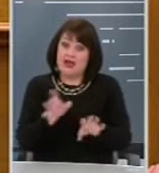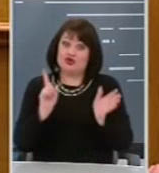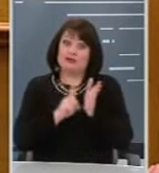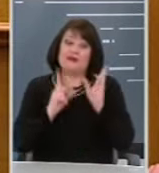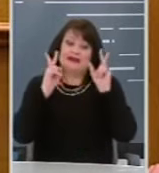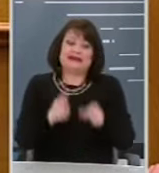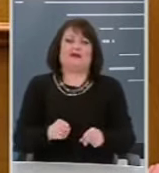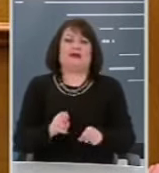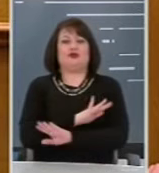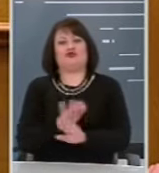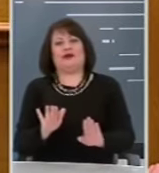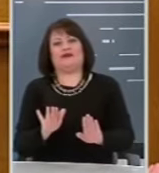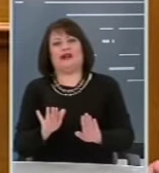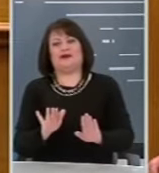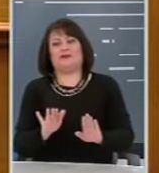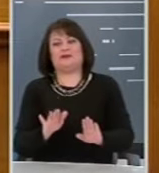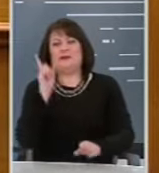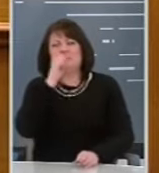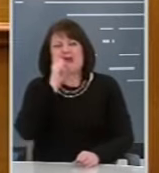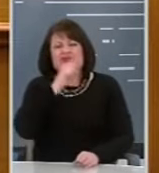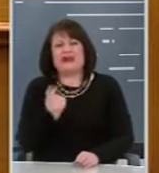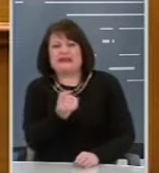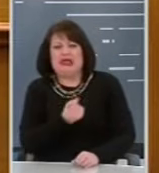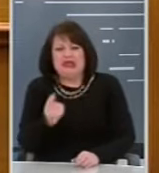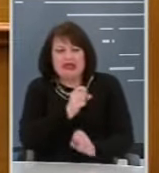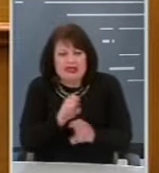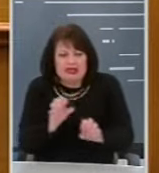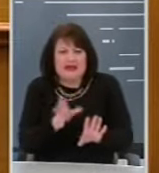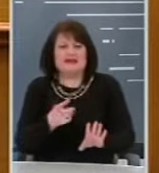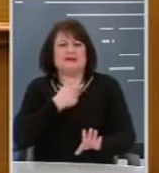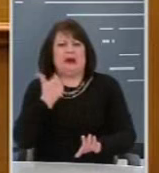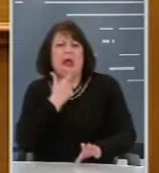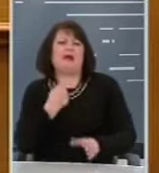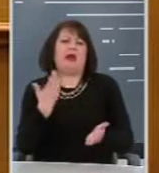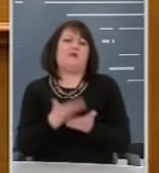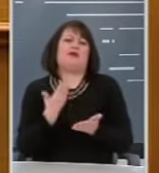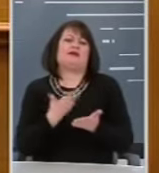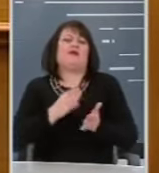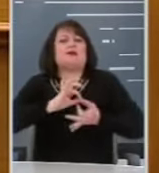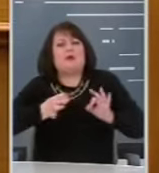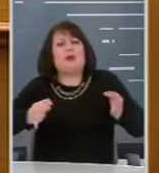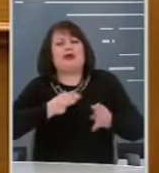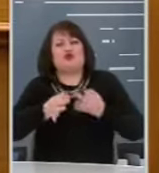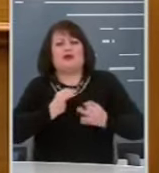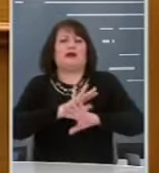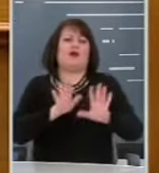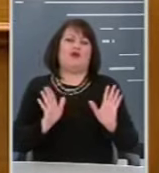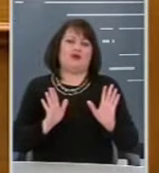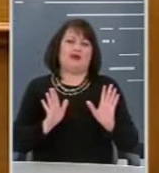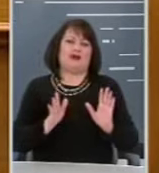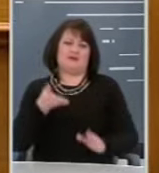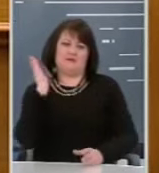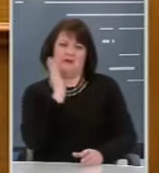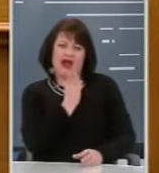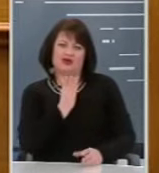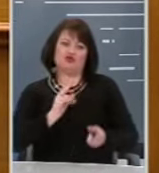σταματήσουν οριστικά χαλκευμένες ειδήσεις βαρύγδουπες δήθεν εμπεριστατωμένες αναλύσεις να πλήττουν τους